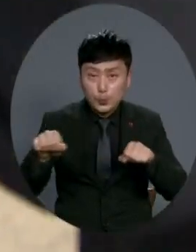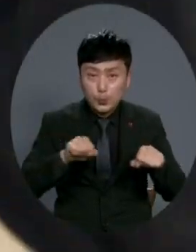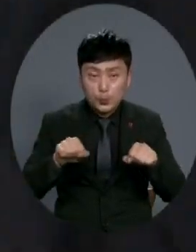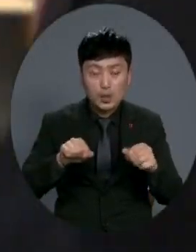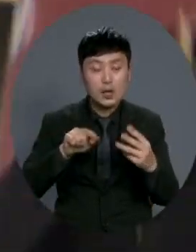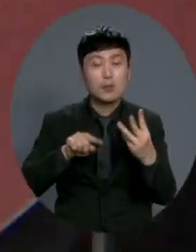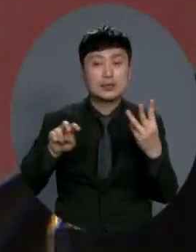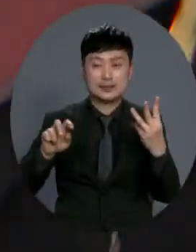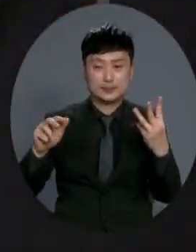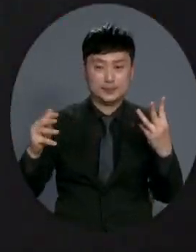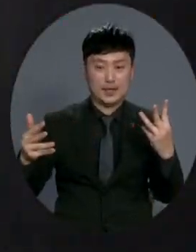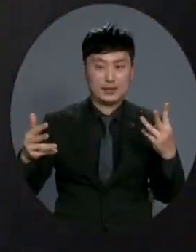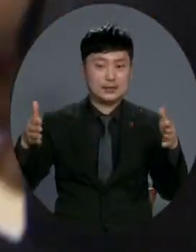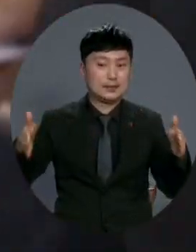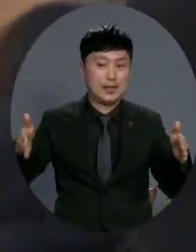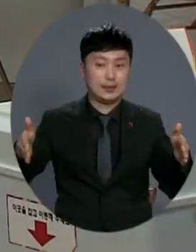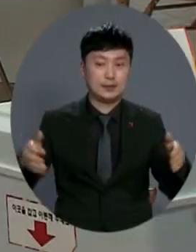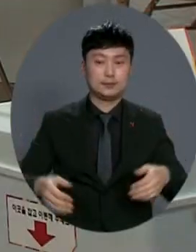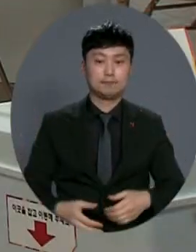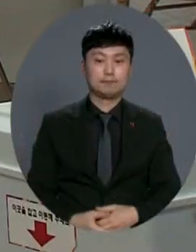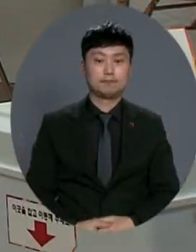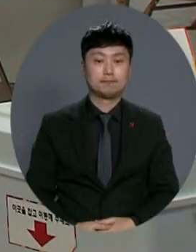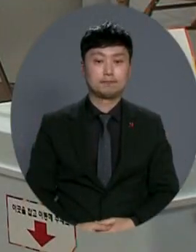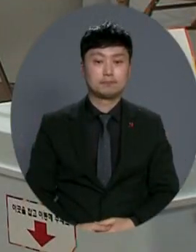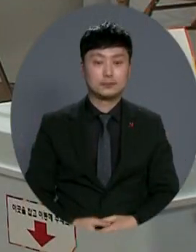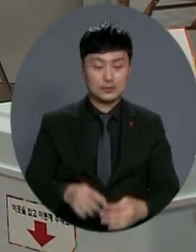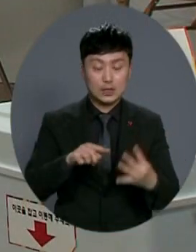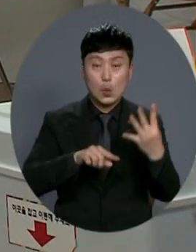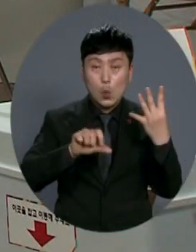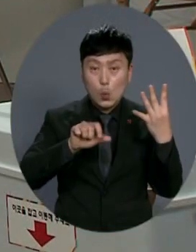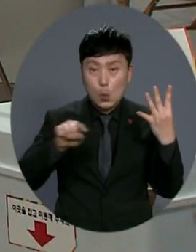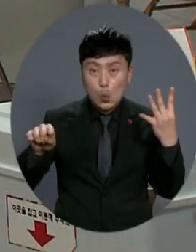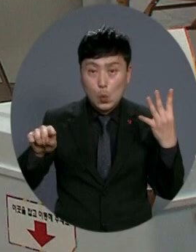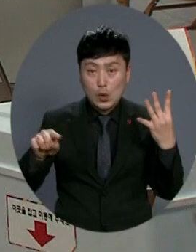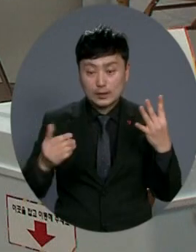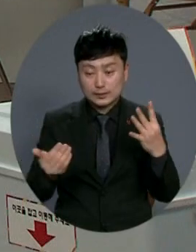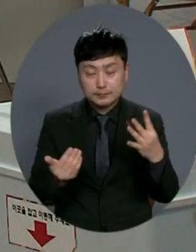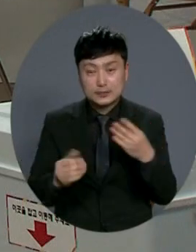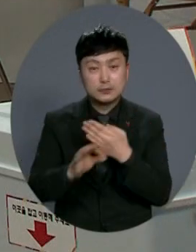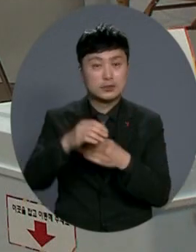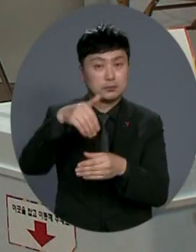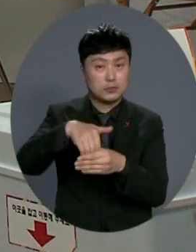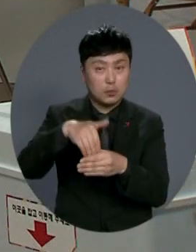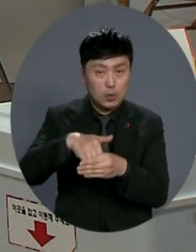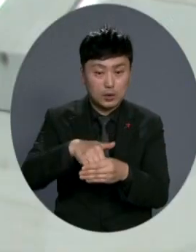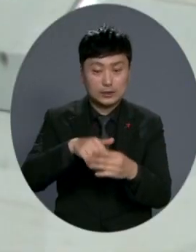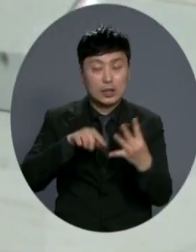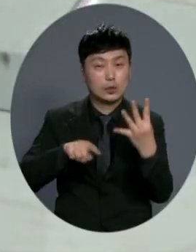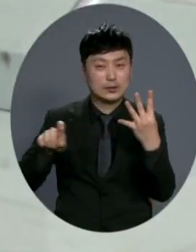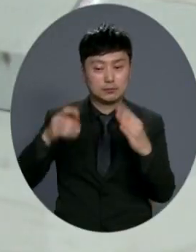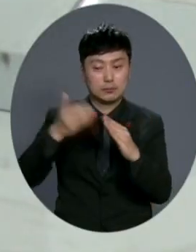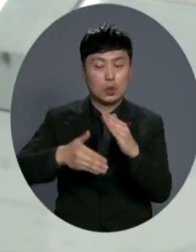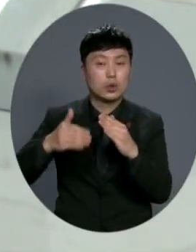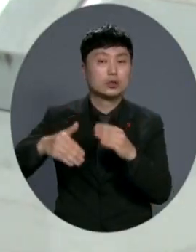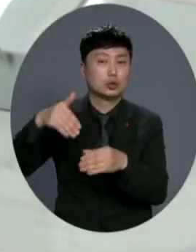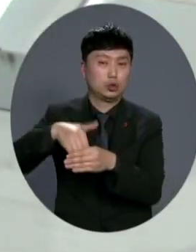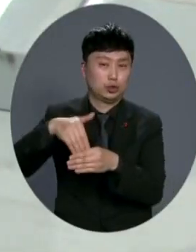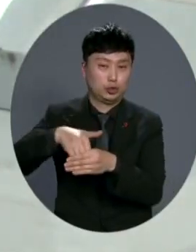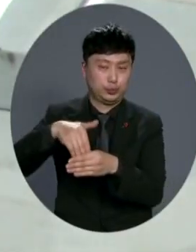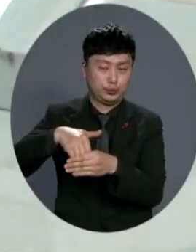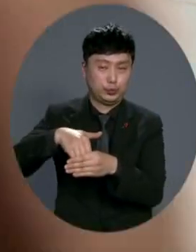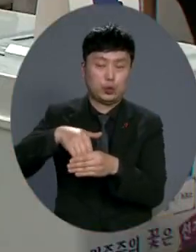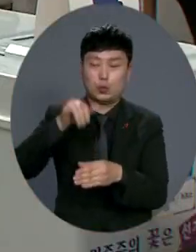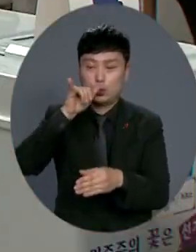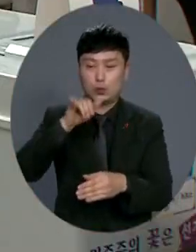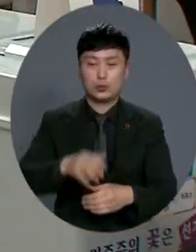해 3월 28일부터 시작됩니다 4월 5일부터 사전 투표를 거쳐 4월 10일 본투표와 개표가